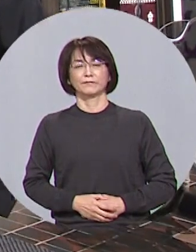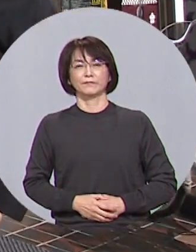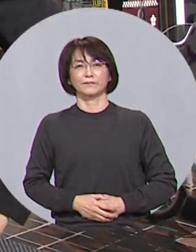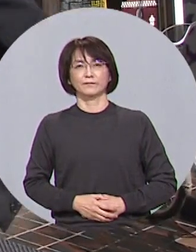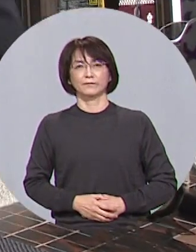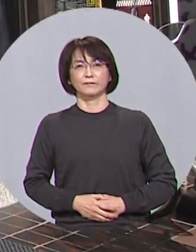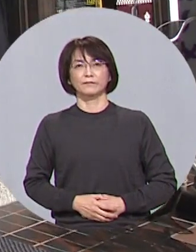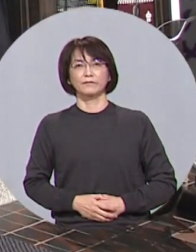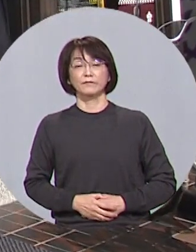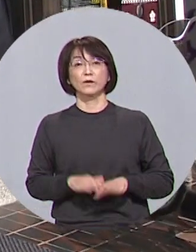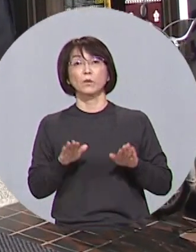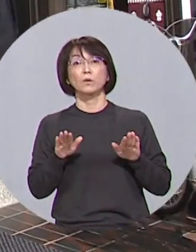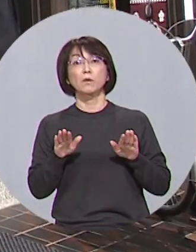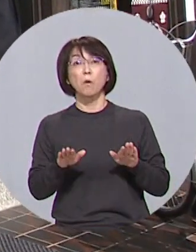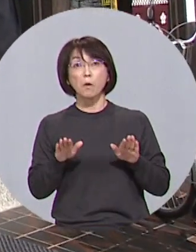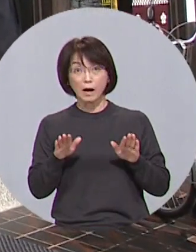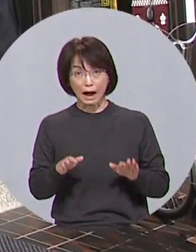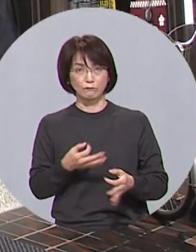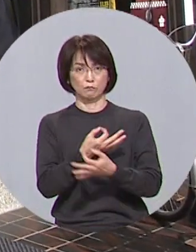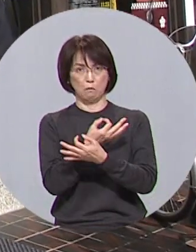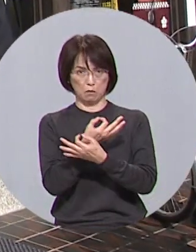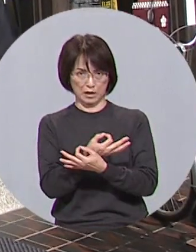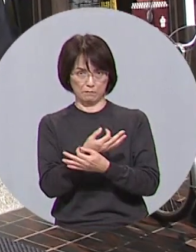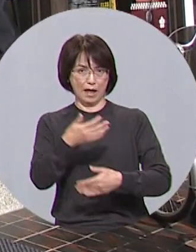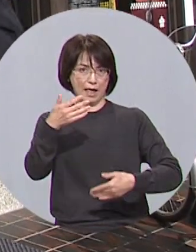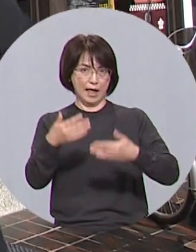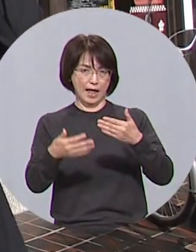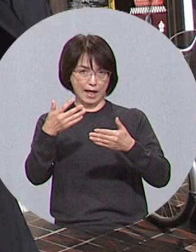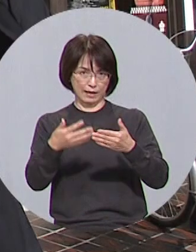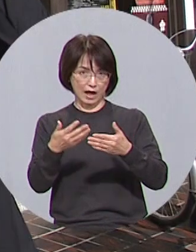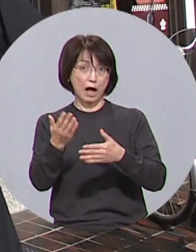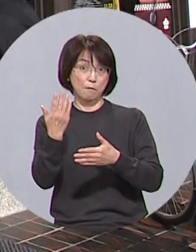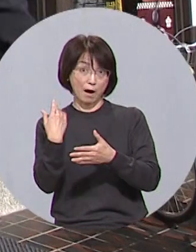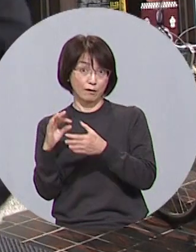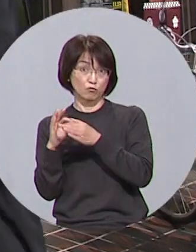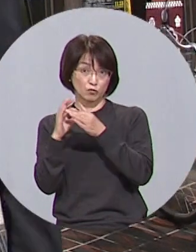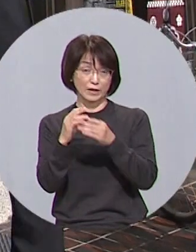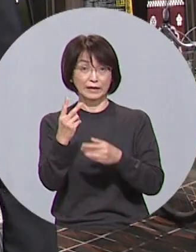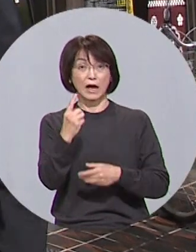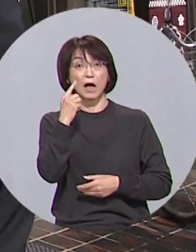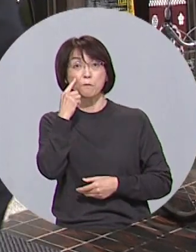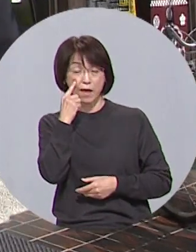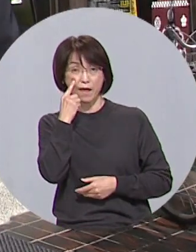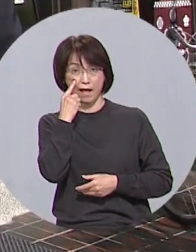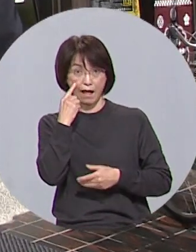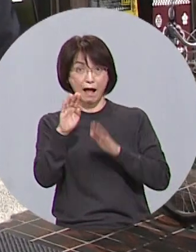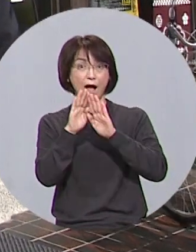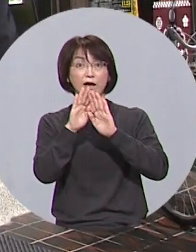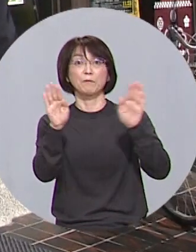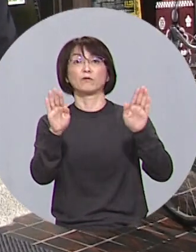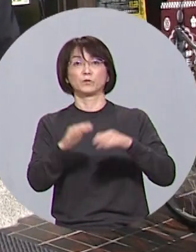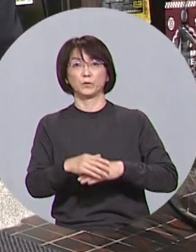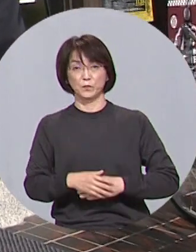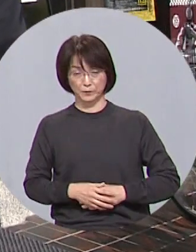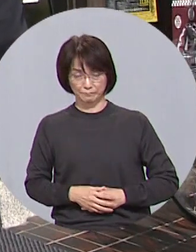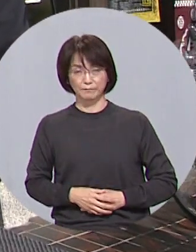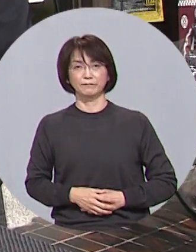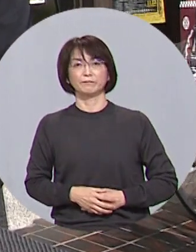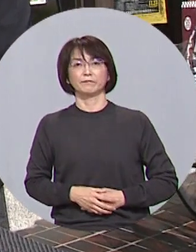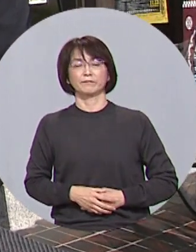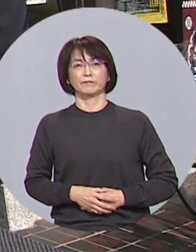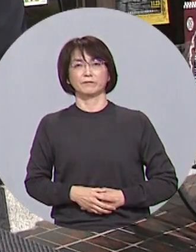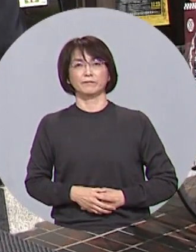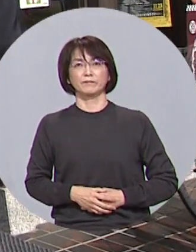でですね、うん、まあ、今回、翔んで埼玉の映画の続編が、はい、あるということで。 そうなんですよ、はい、ついに